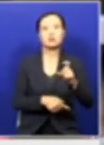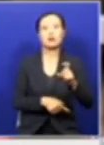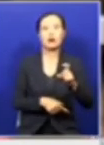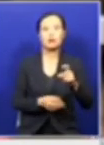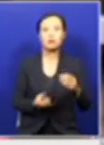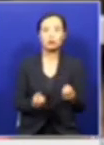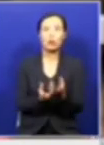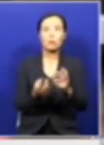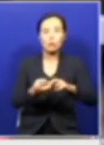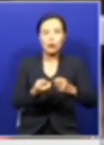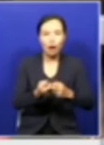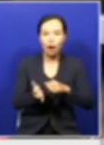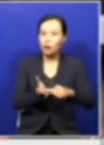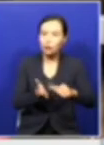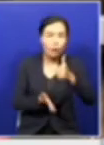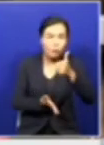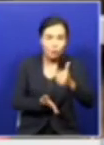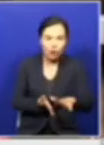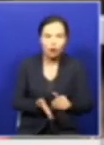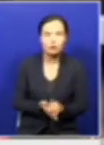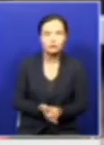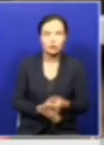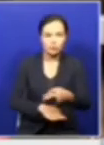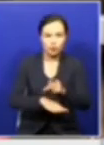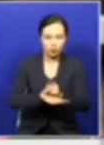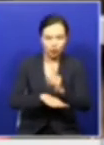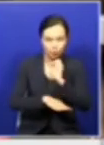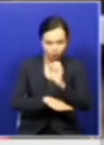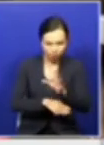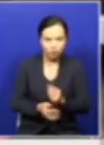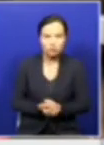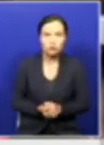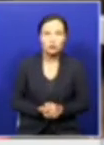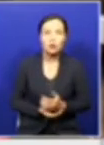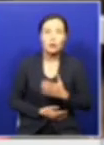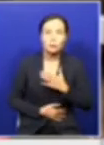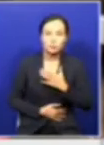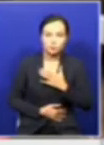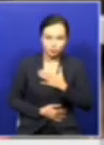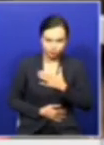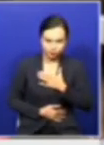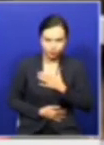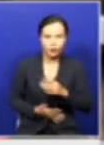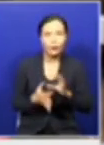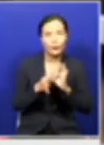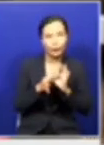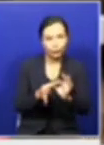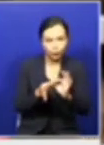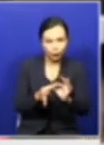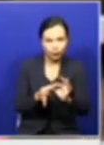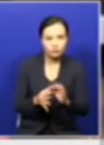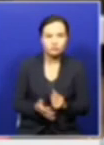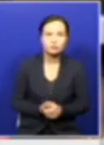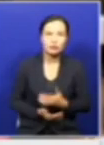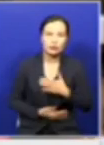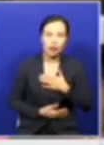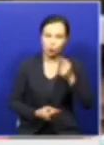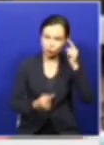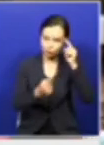รงนี้ก็ขออนุญาตนำเรียนท่านประธานนะครับว่าด้วยความเป็นห่วงเรามุ่